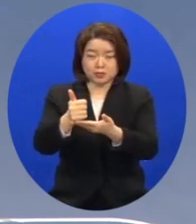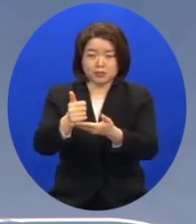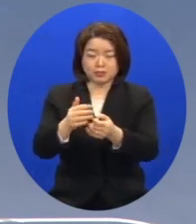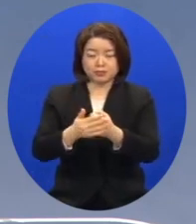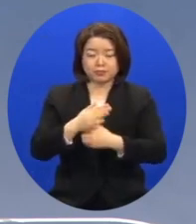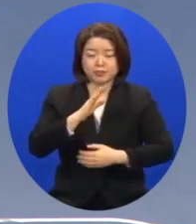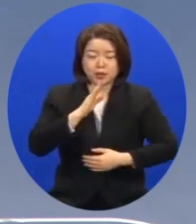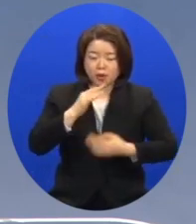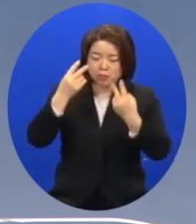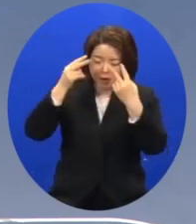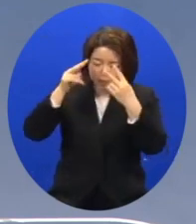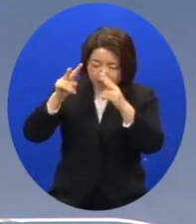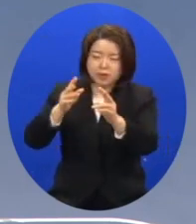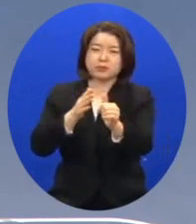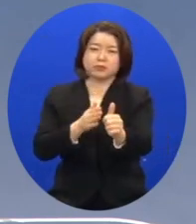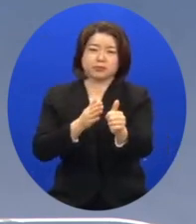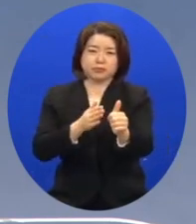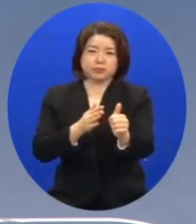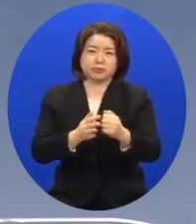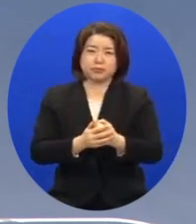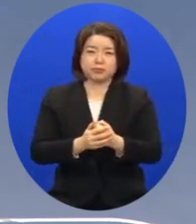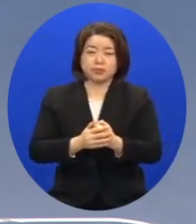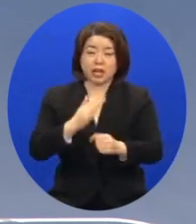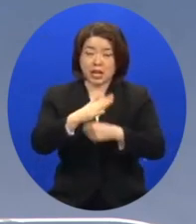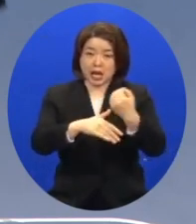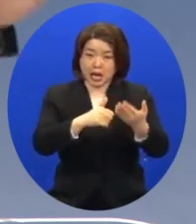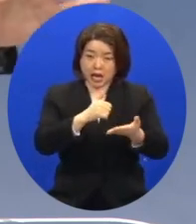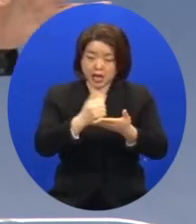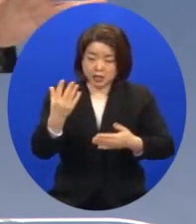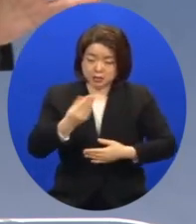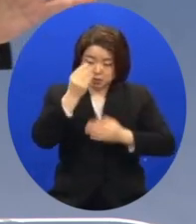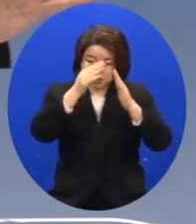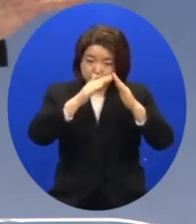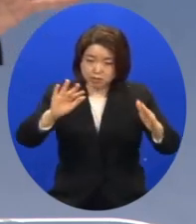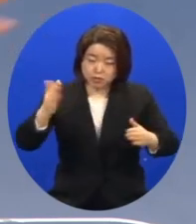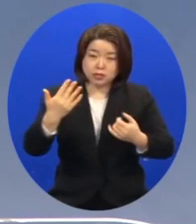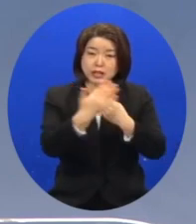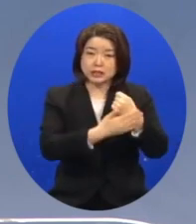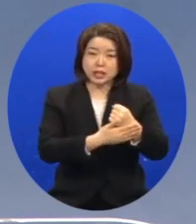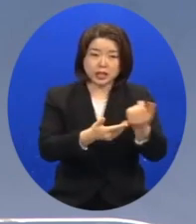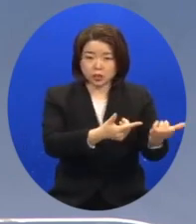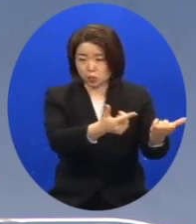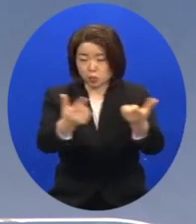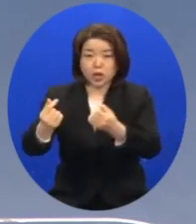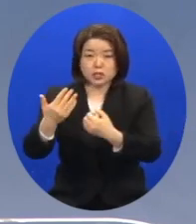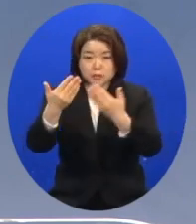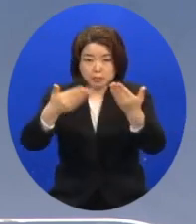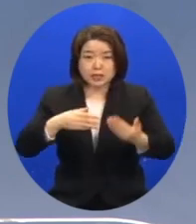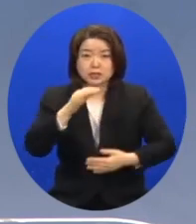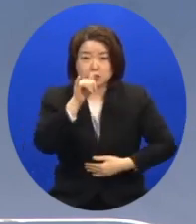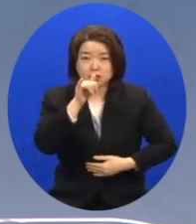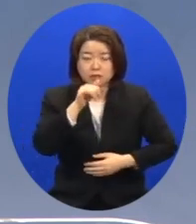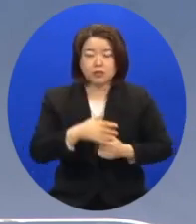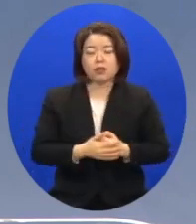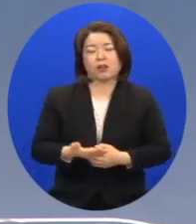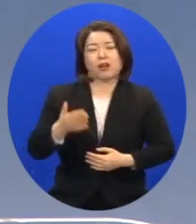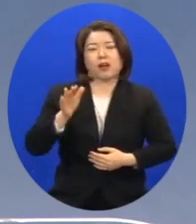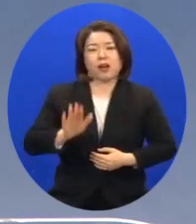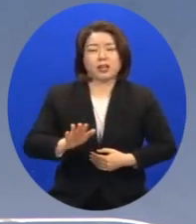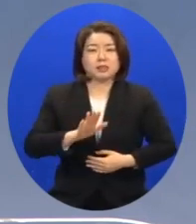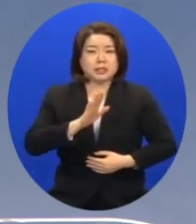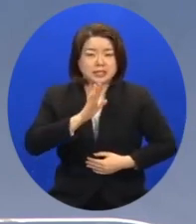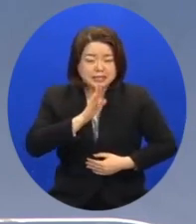정말 바라 보셔야 돼요 하나님의 성전 되는 에는 다 받았어요 그러나 내가 진짜 하나님의